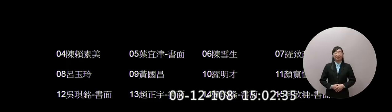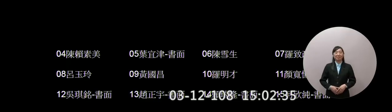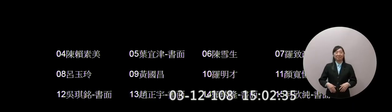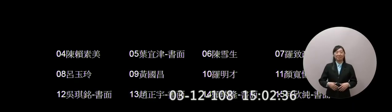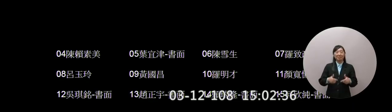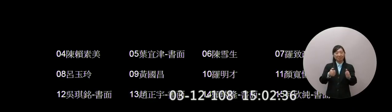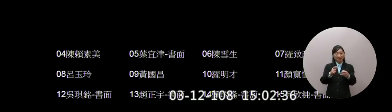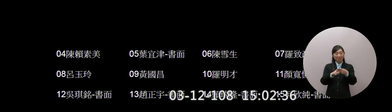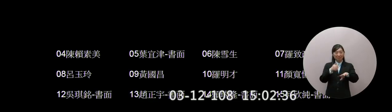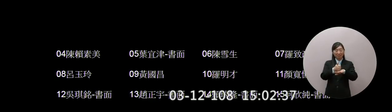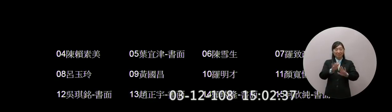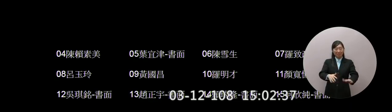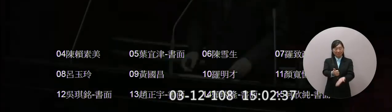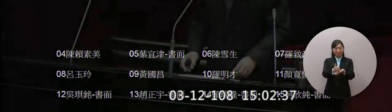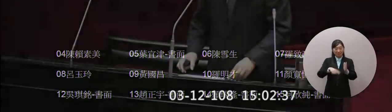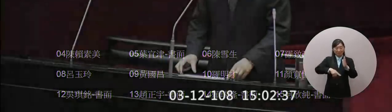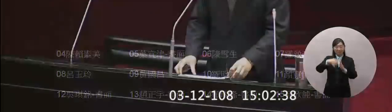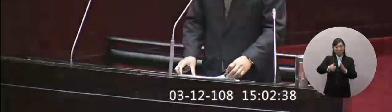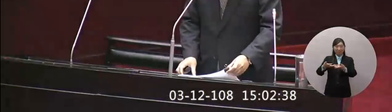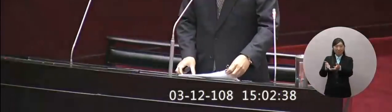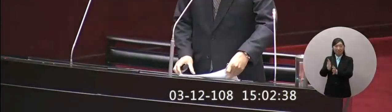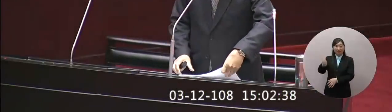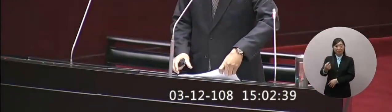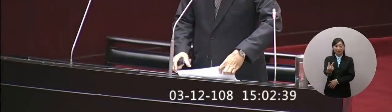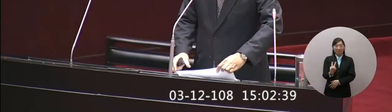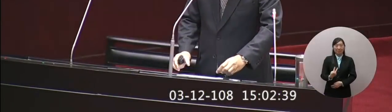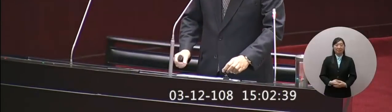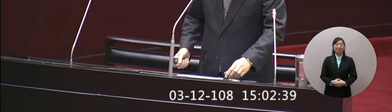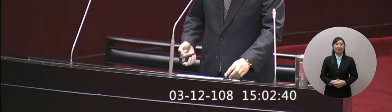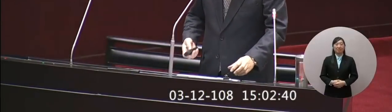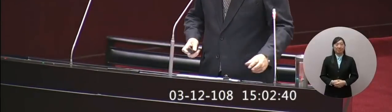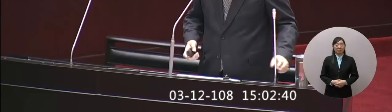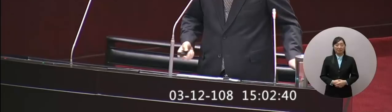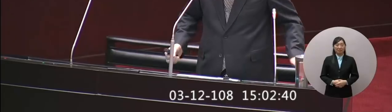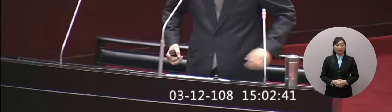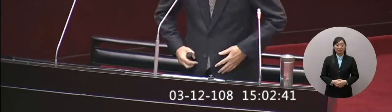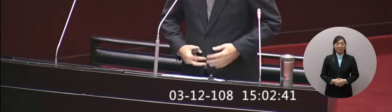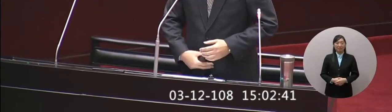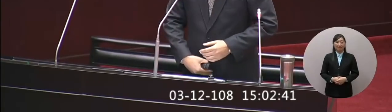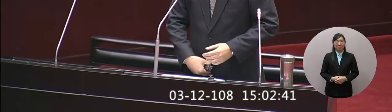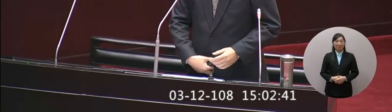谢谢主席。主席有请院长跟部长。 请苏院长，交通部林部长。